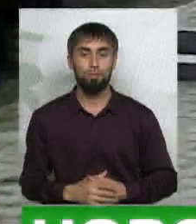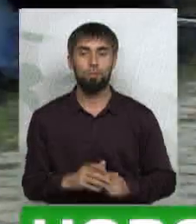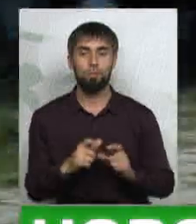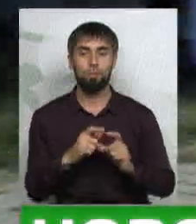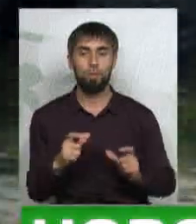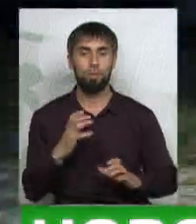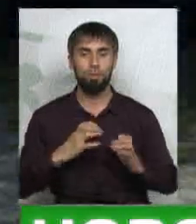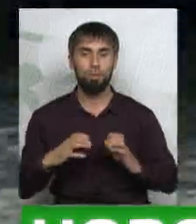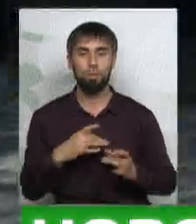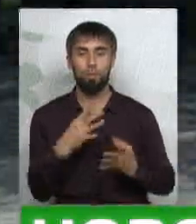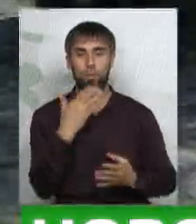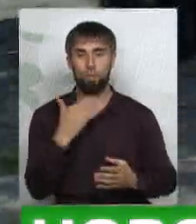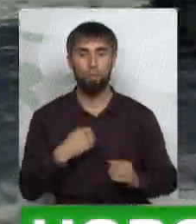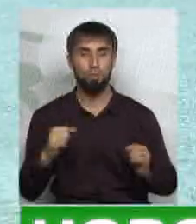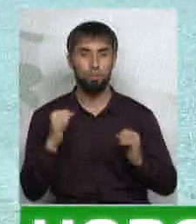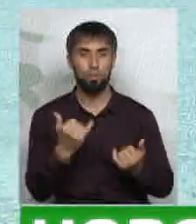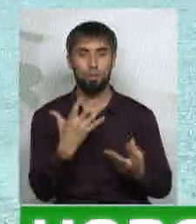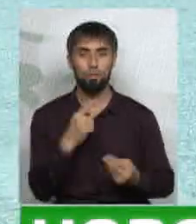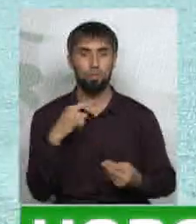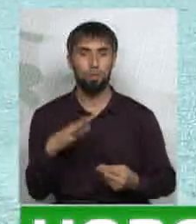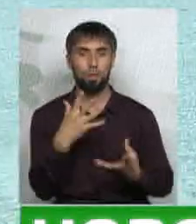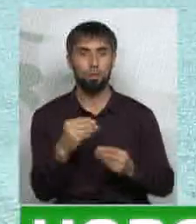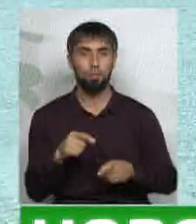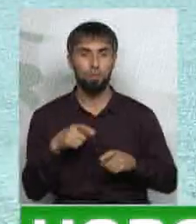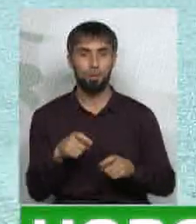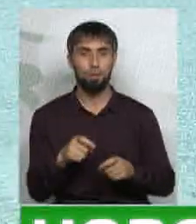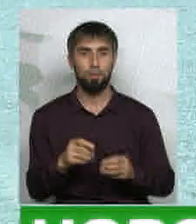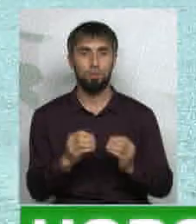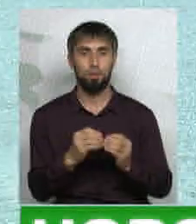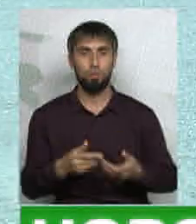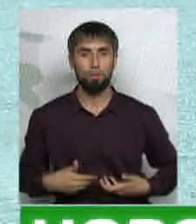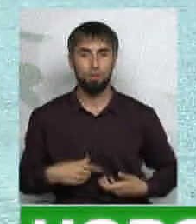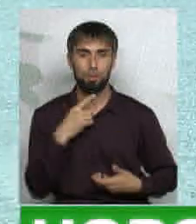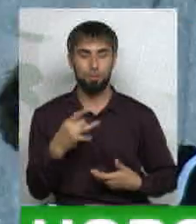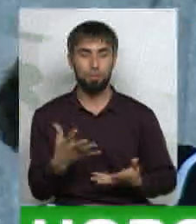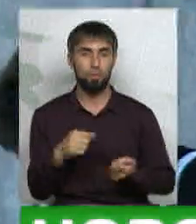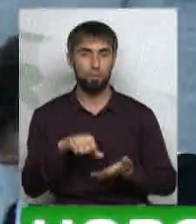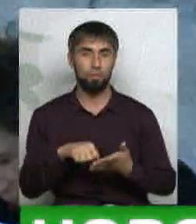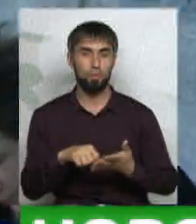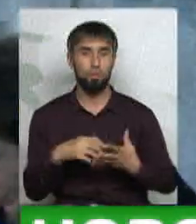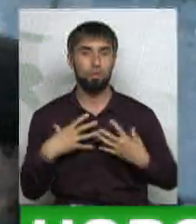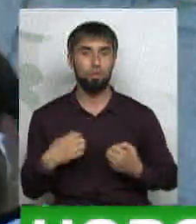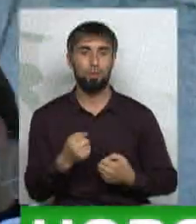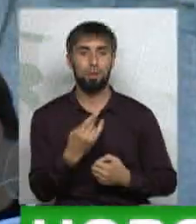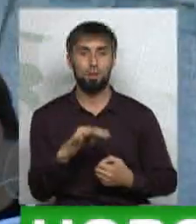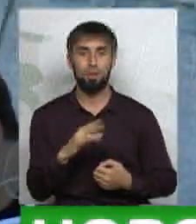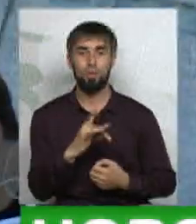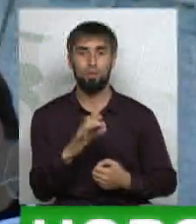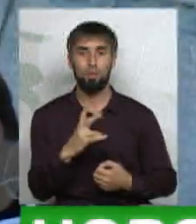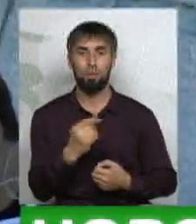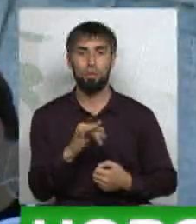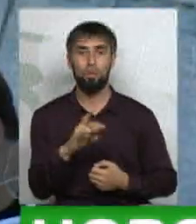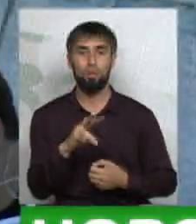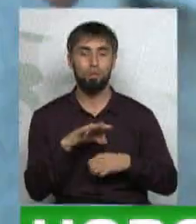Школьники, студенты и просто любители спорта. Сегодня во Всероссийский день бега десятки жителей Ингушетии принимают участие в здоровой акции «Кросс-нации». Он